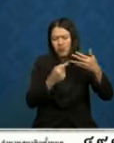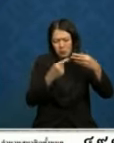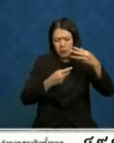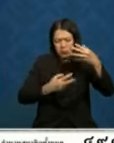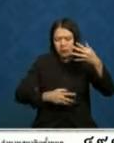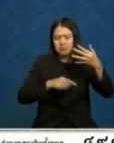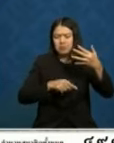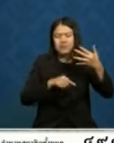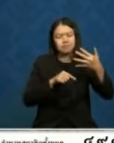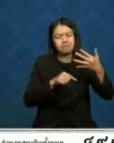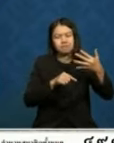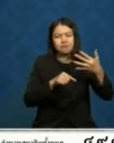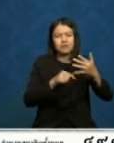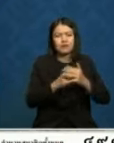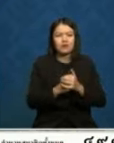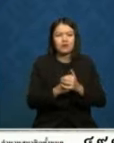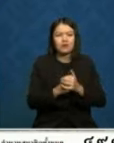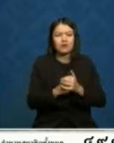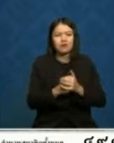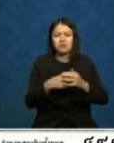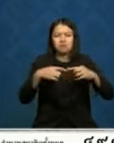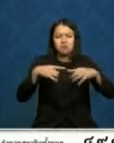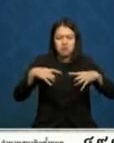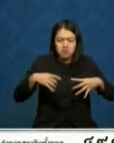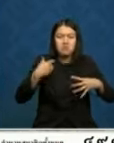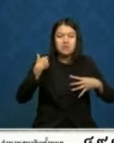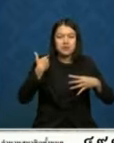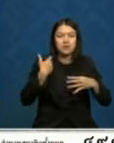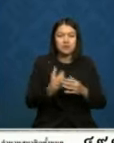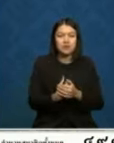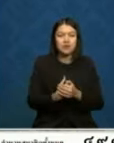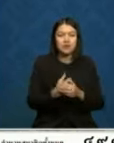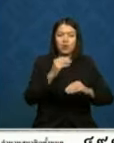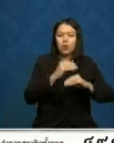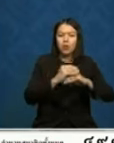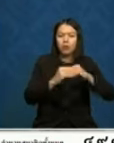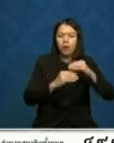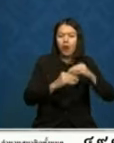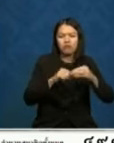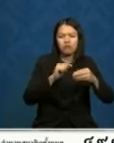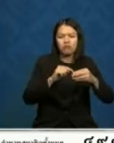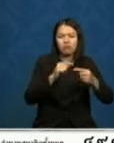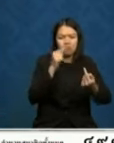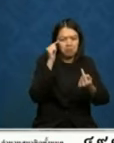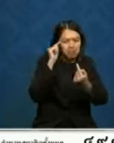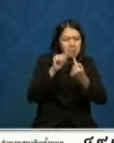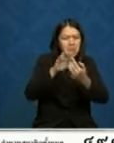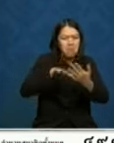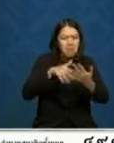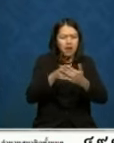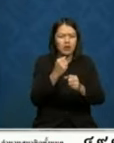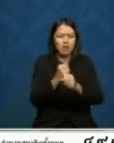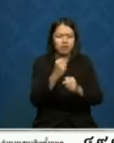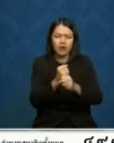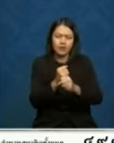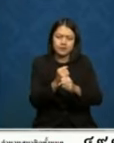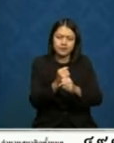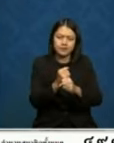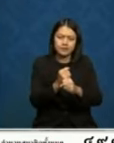งการที่ค่อนข้างจะไม่ฟังก์ชันเพราะว่าโครงการเหล่านี้กลับมีตัวชี้วัดและมีแผนปฏิบัติงานที่ค่อนข้